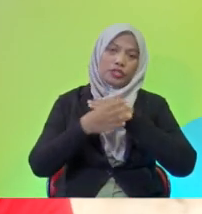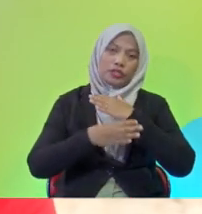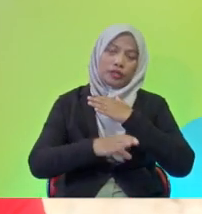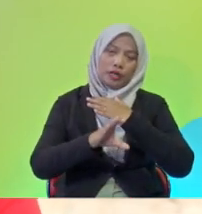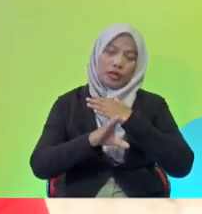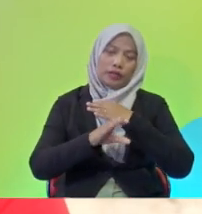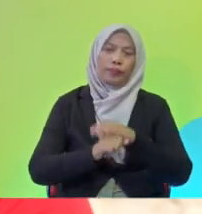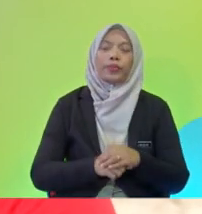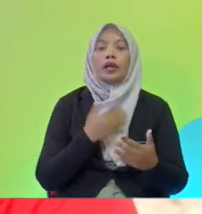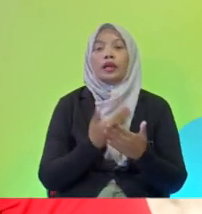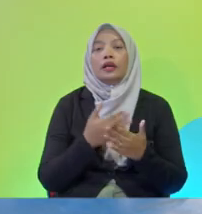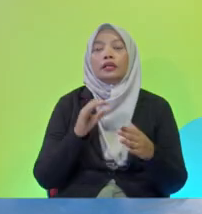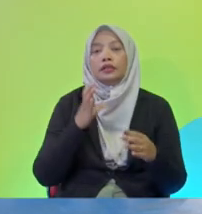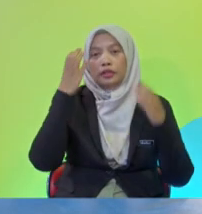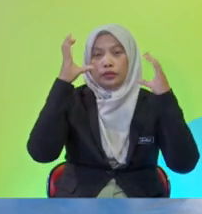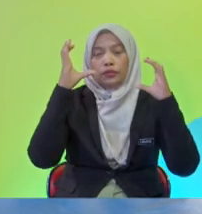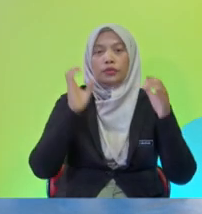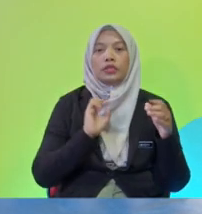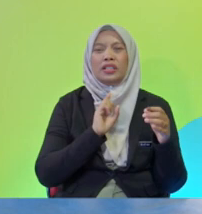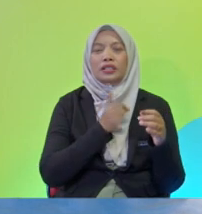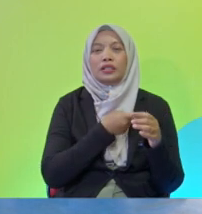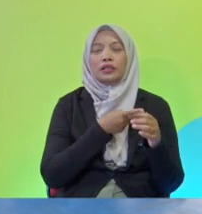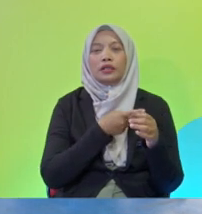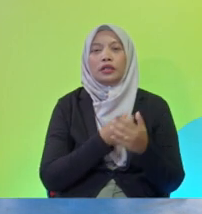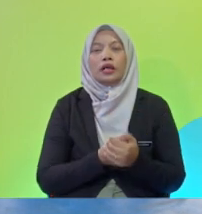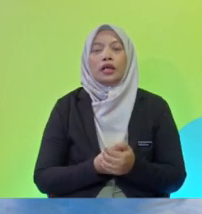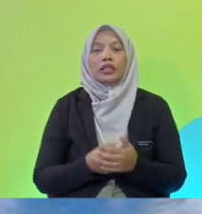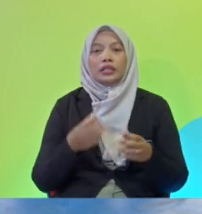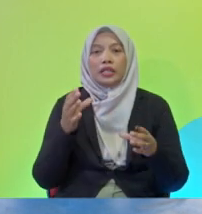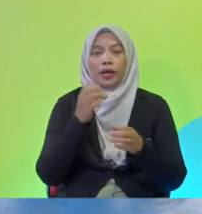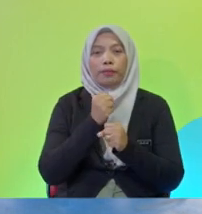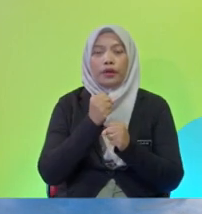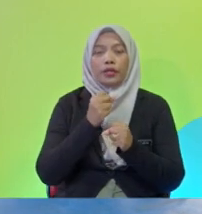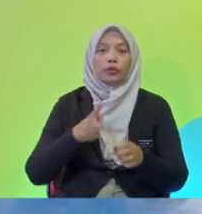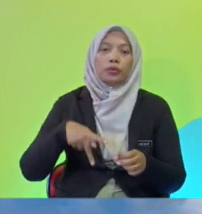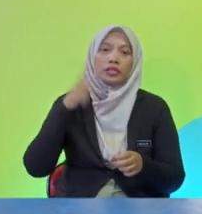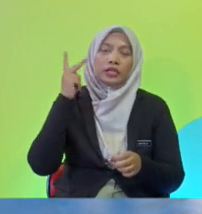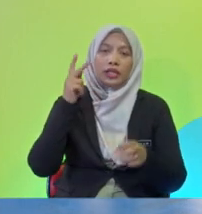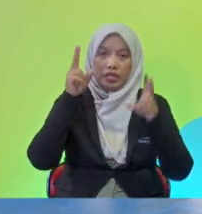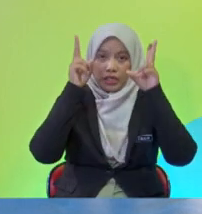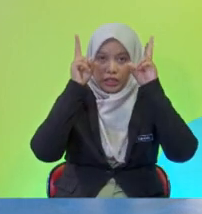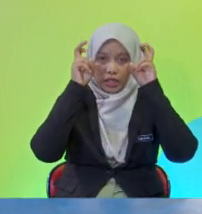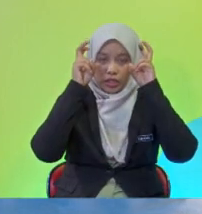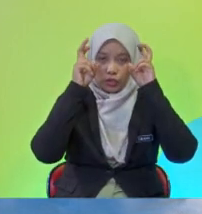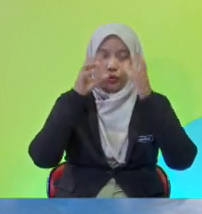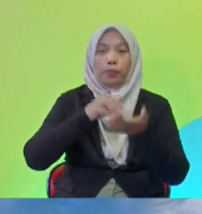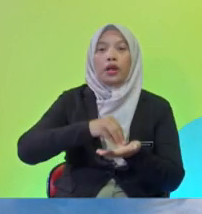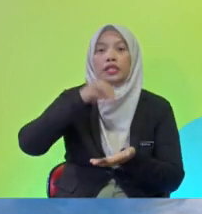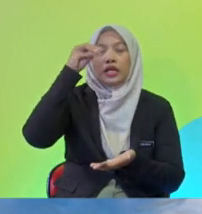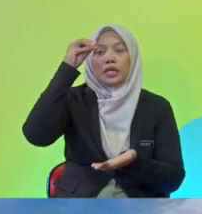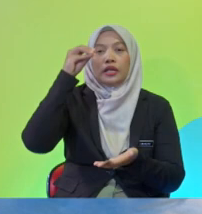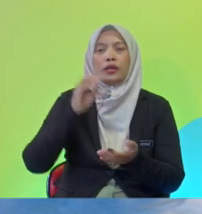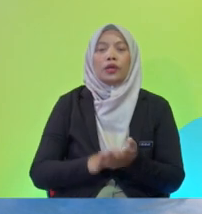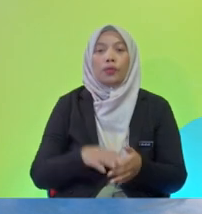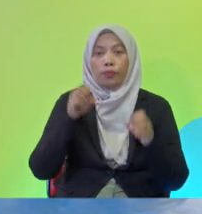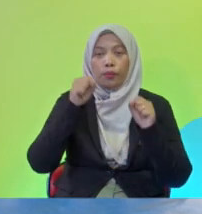Kecederaan. Kecederaan. Baik cikgu, kita melihatkan bahawa murid-murid kita dah dapat menguasai topik pelajaran kita pada hari ini. Mungkin cikgu nak